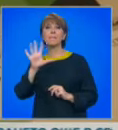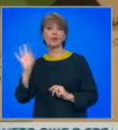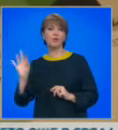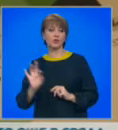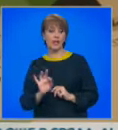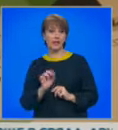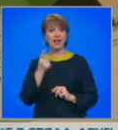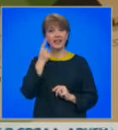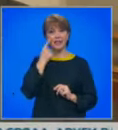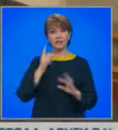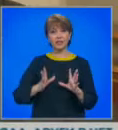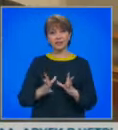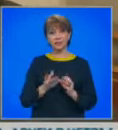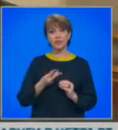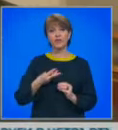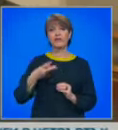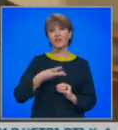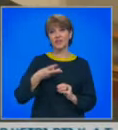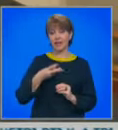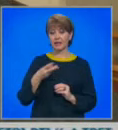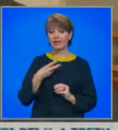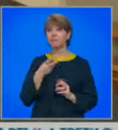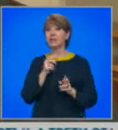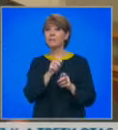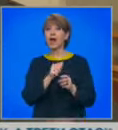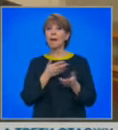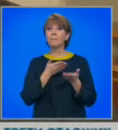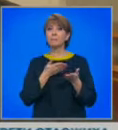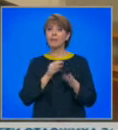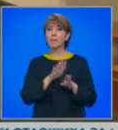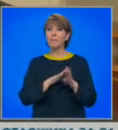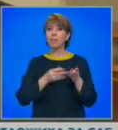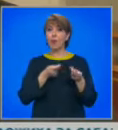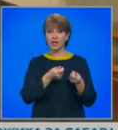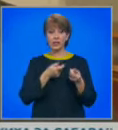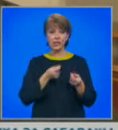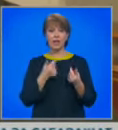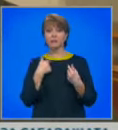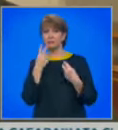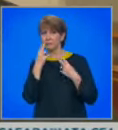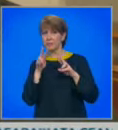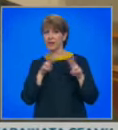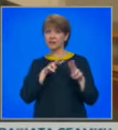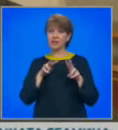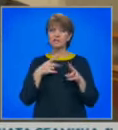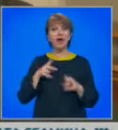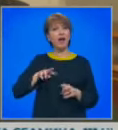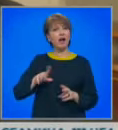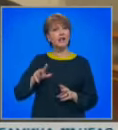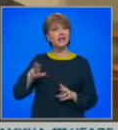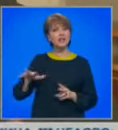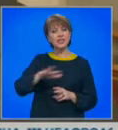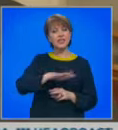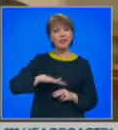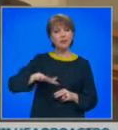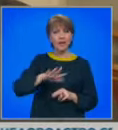Тестването започва от сряда. Погрижили сме се в общи линии за всичко, предвидили сме много и различни ситуации. Със